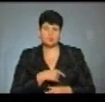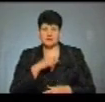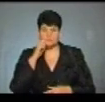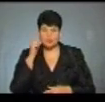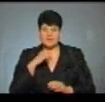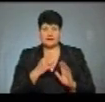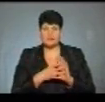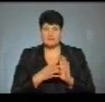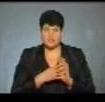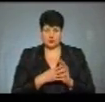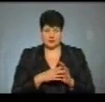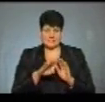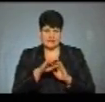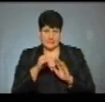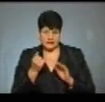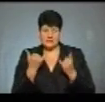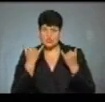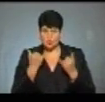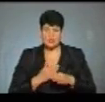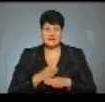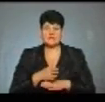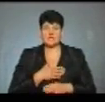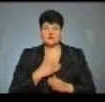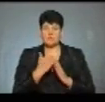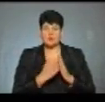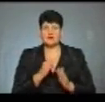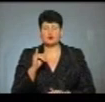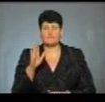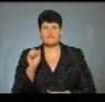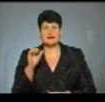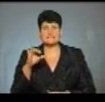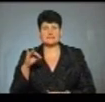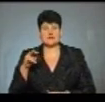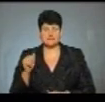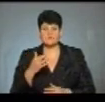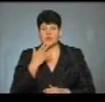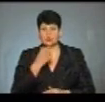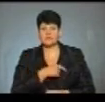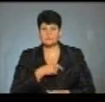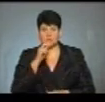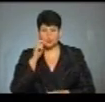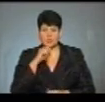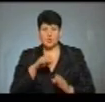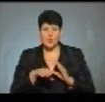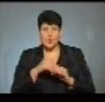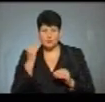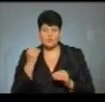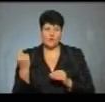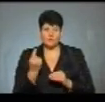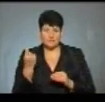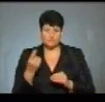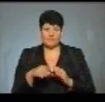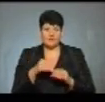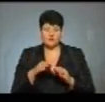України 9-го скликання. І сьогодні гість нашої програми Ігор Васильєв, народний депутат України, обраний в одномандатному